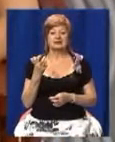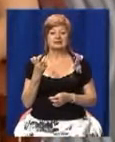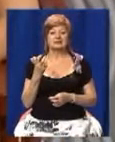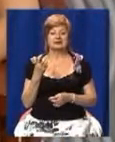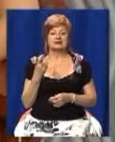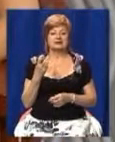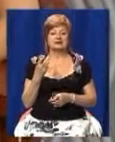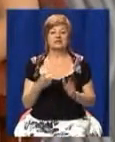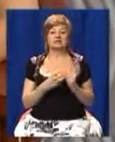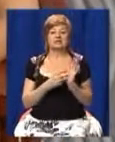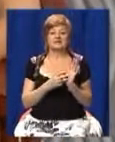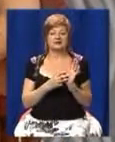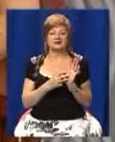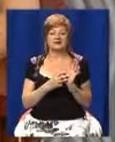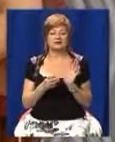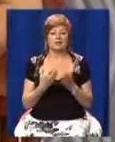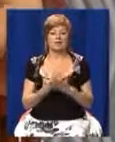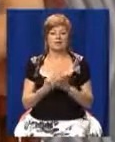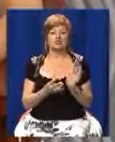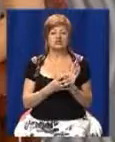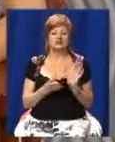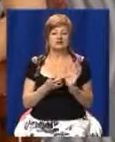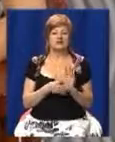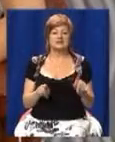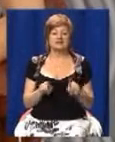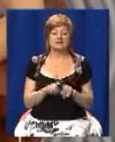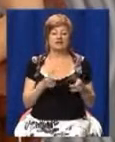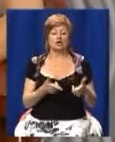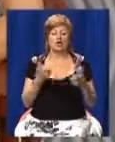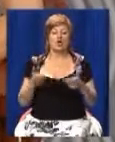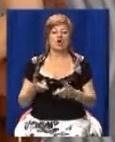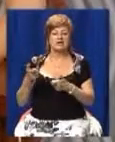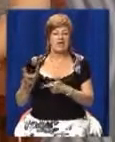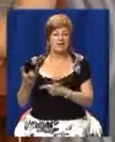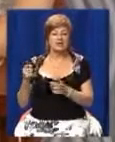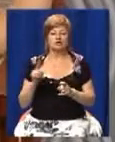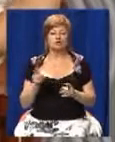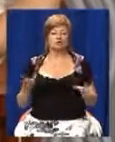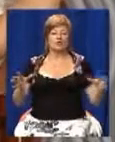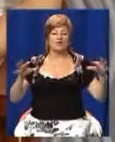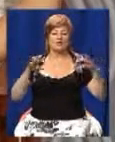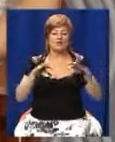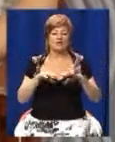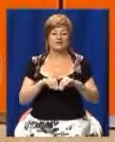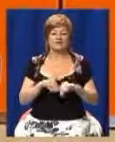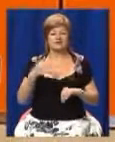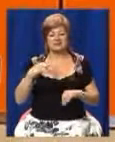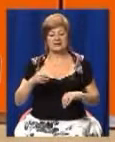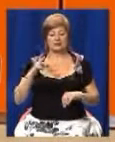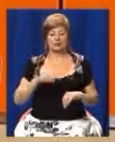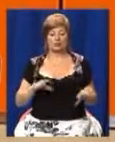скажу, 800, майже 900 таких готелів для того, аби поселити всіх своїх синів і дочок.